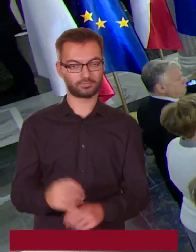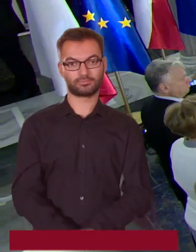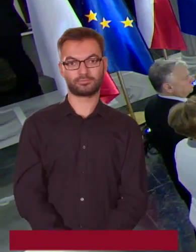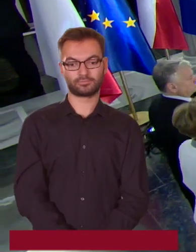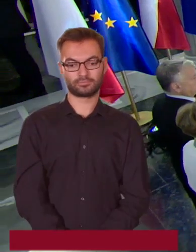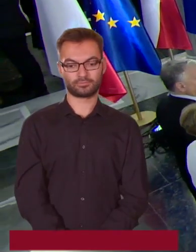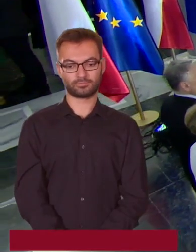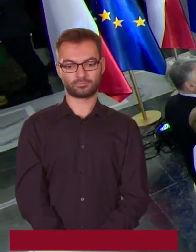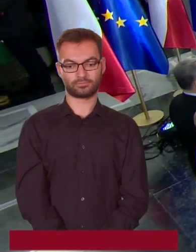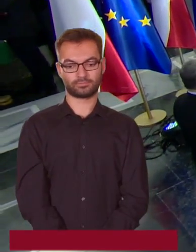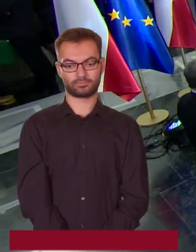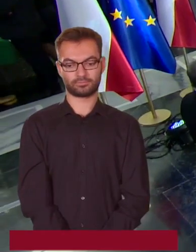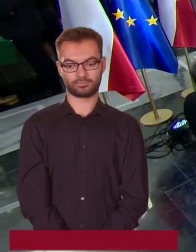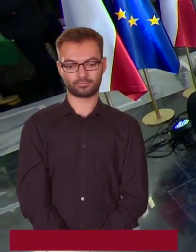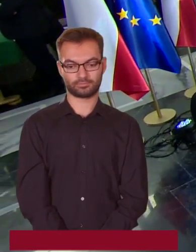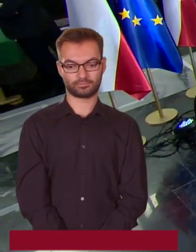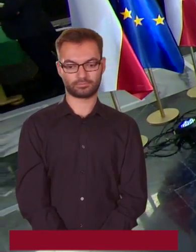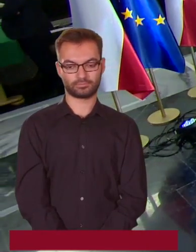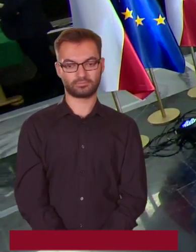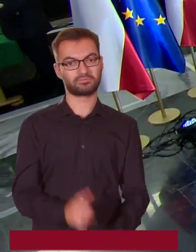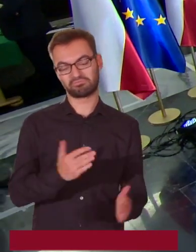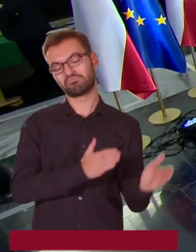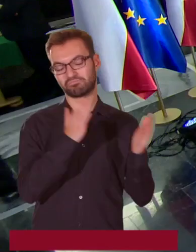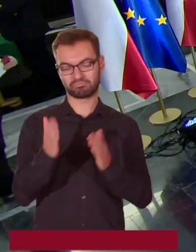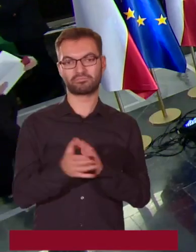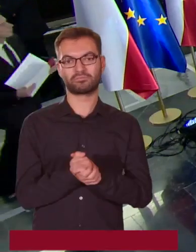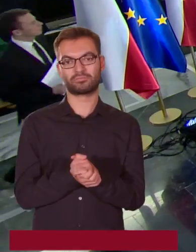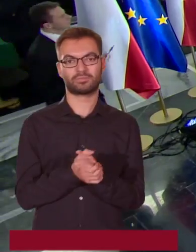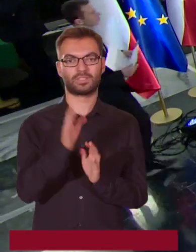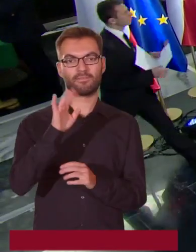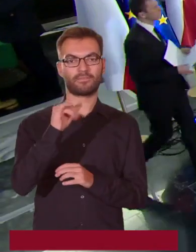To w takiej sytuacji poproszę pana Wiesława Krajewskiego.